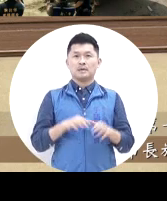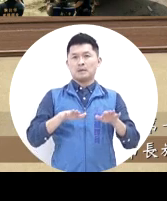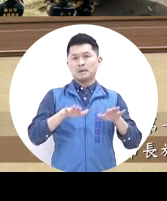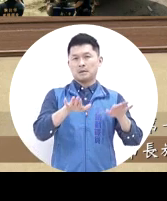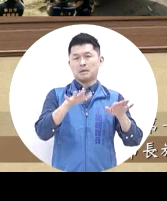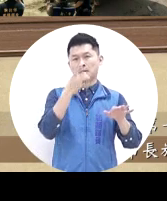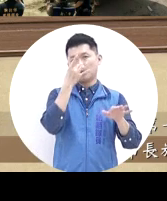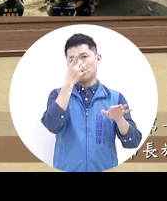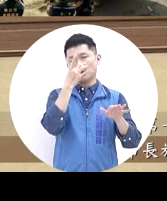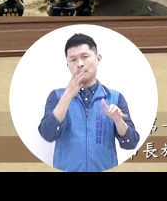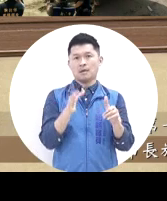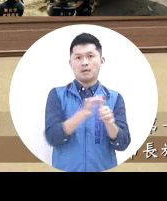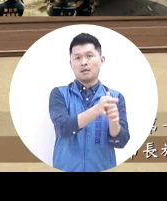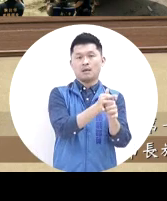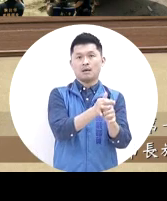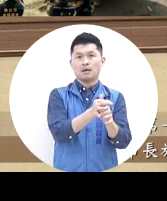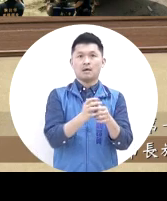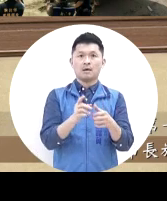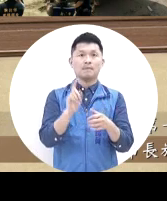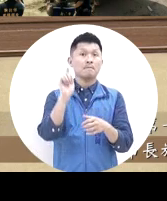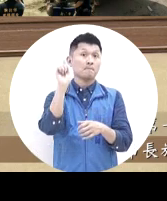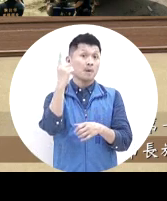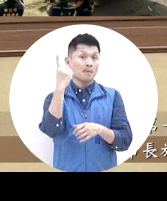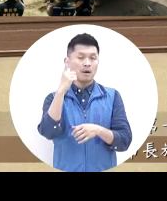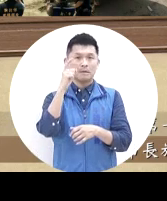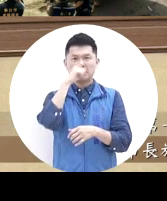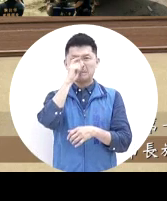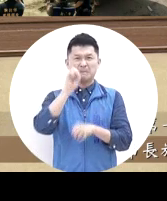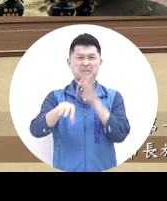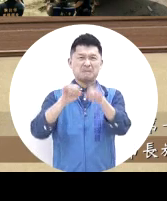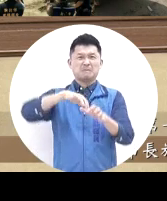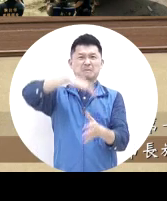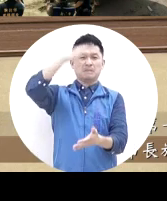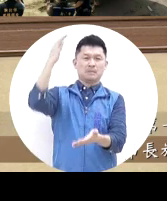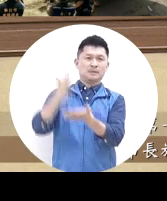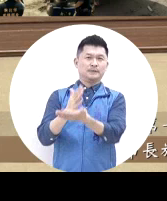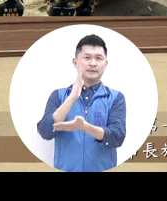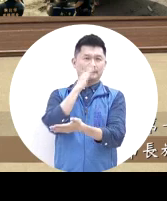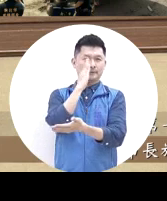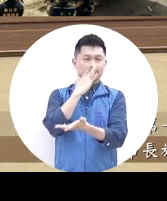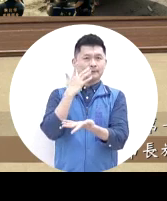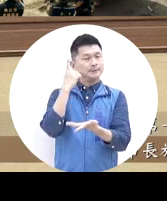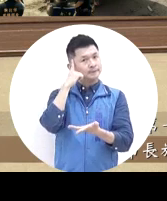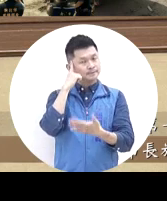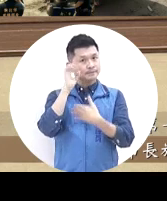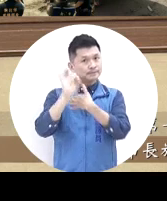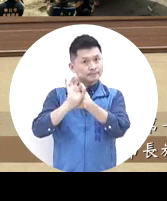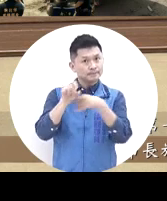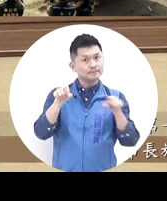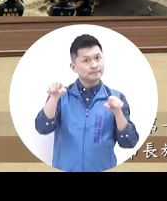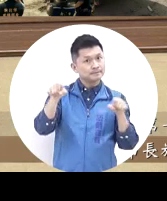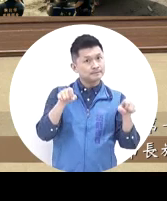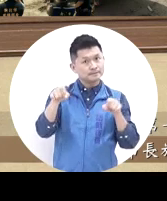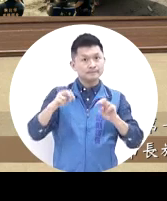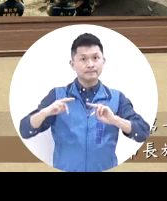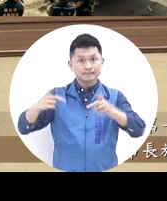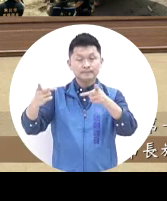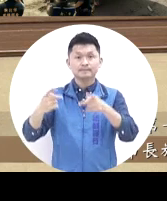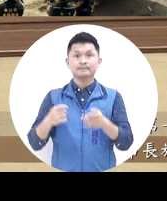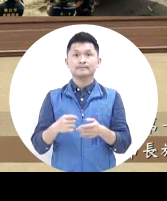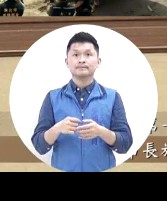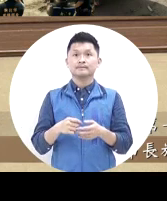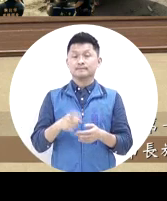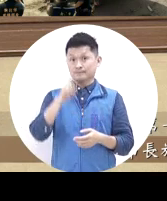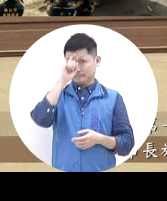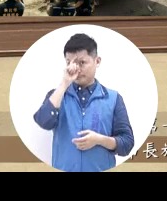最主要是垃圾山的问题，所以除了示范计划以外，我们由示范计划希